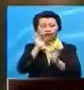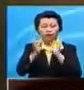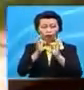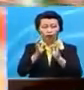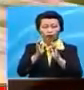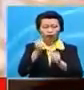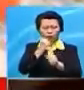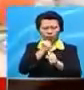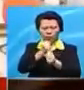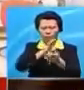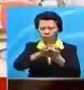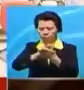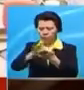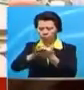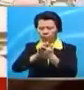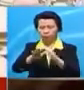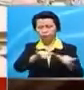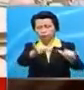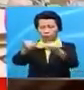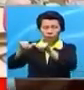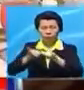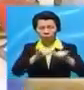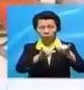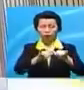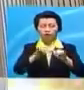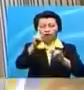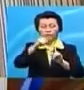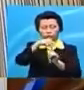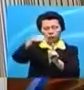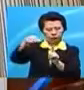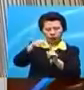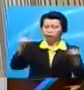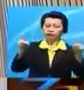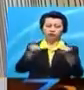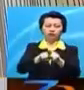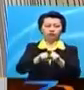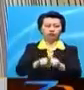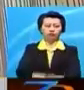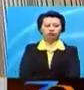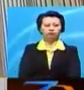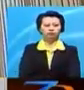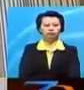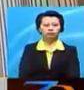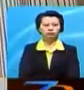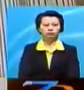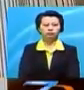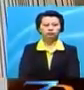kerja pembersihan itu dilakukan serentak pada satu tarikh yang sama.